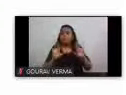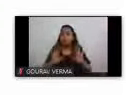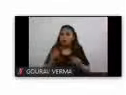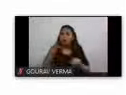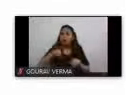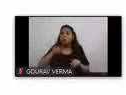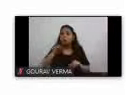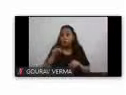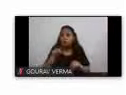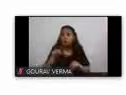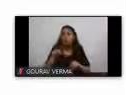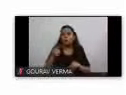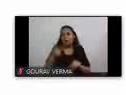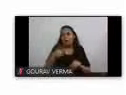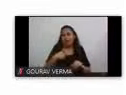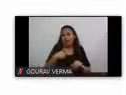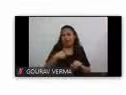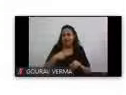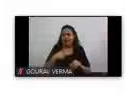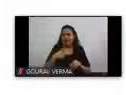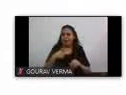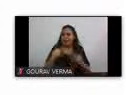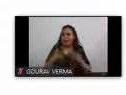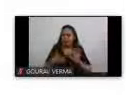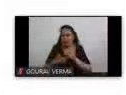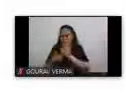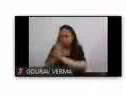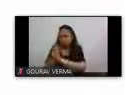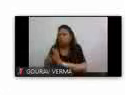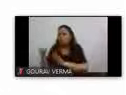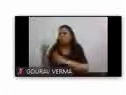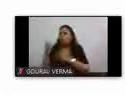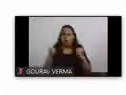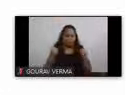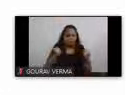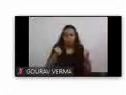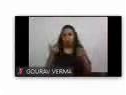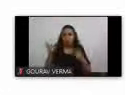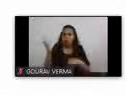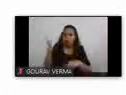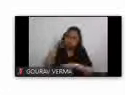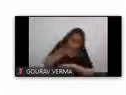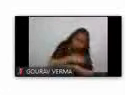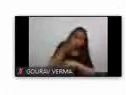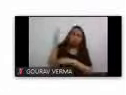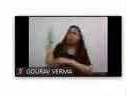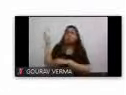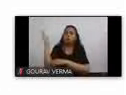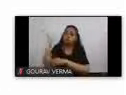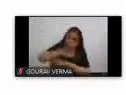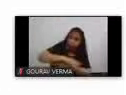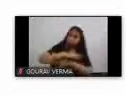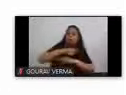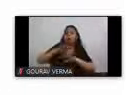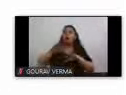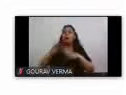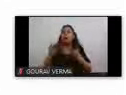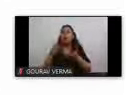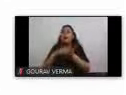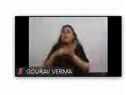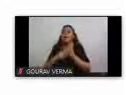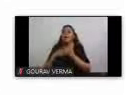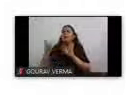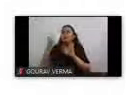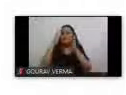is falling against gravity, then uska visual attention ya visual dekhne ka jo cheez rakha hai wo hat